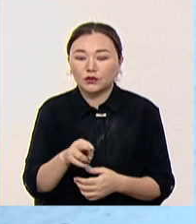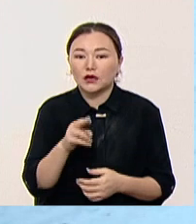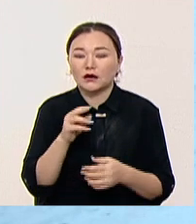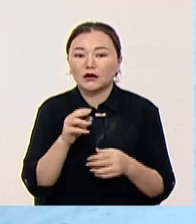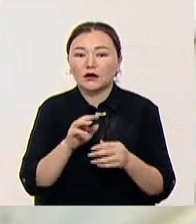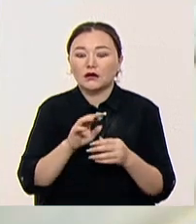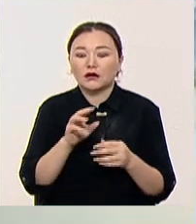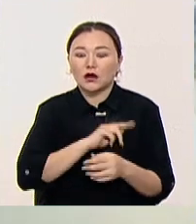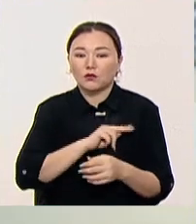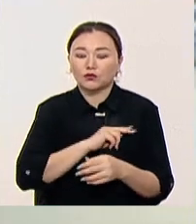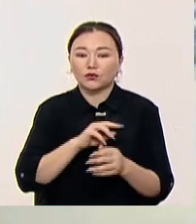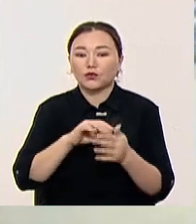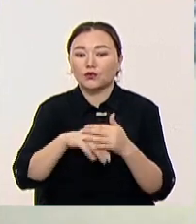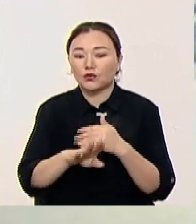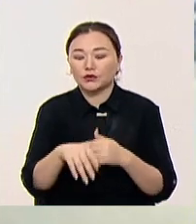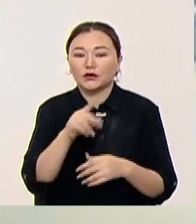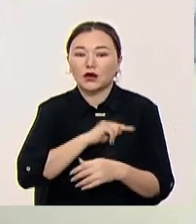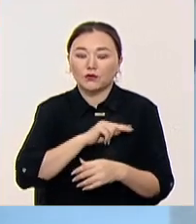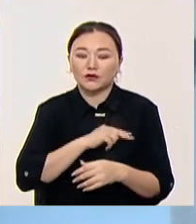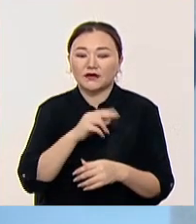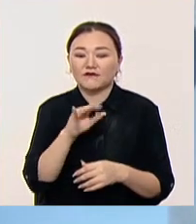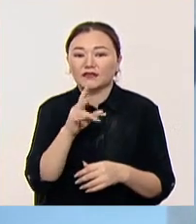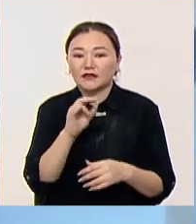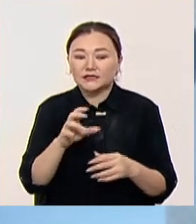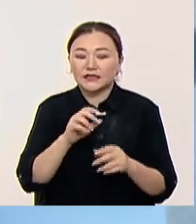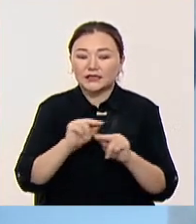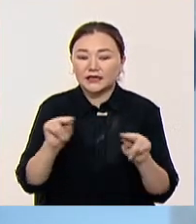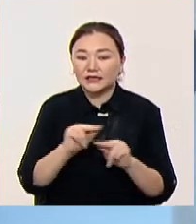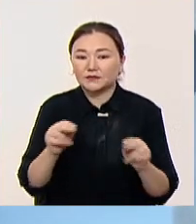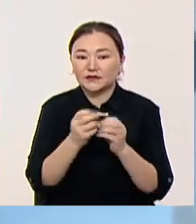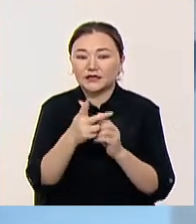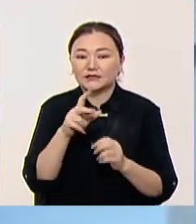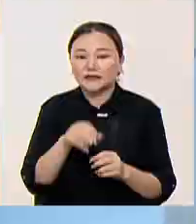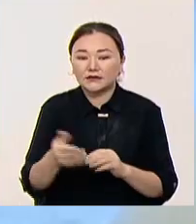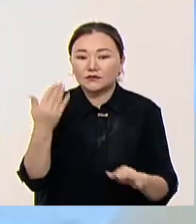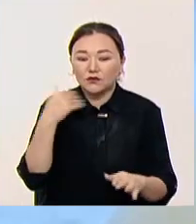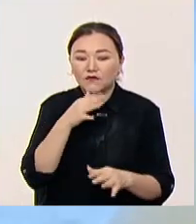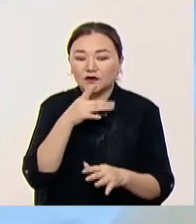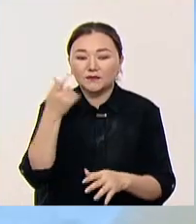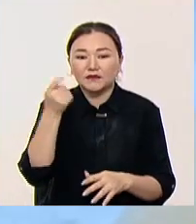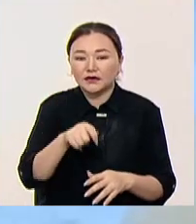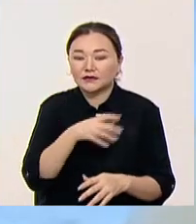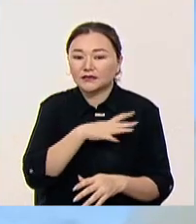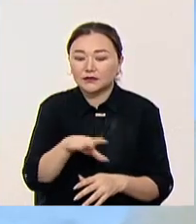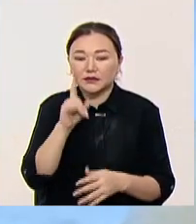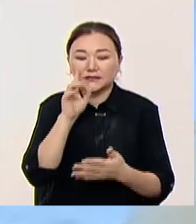отстранена от работы. Она проработала фитнес-тренером в Ледовом дворце 13 лет. До этого времени, говорит, никогда не была